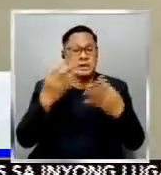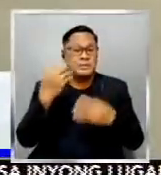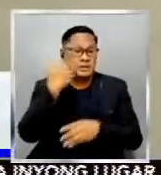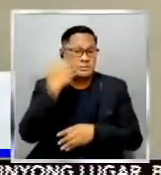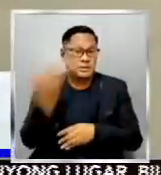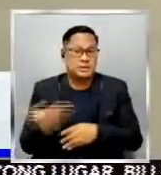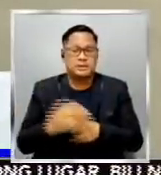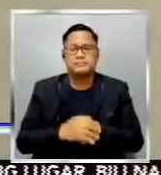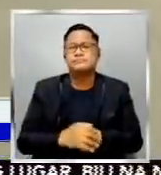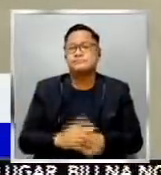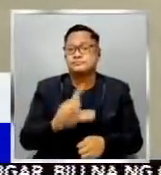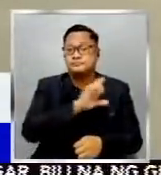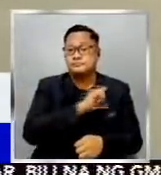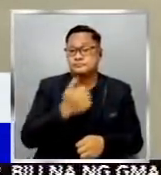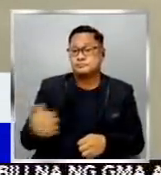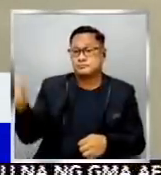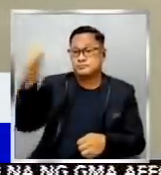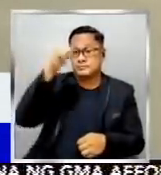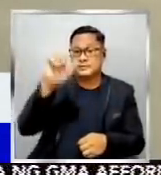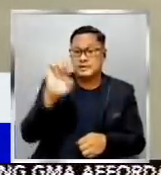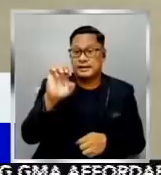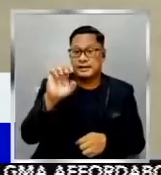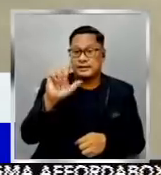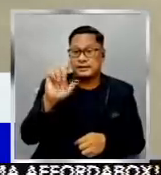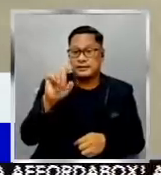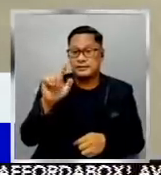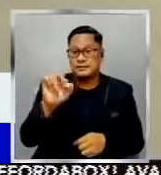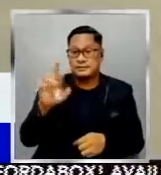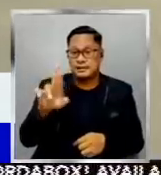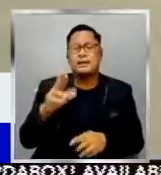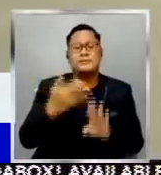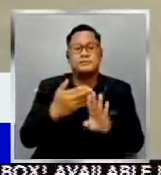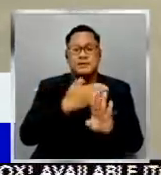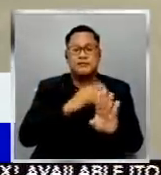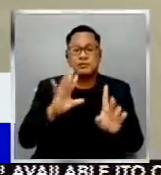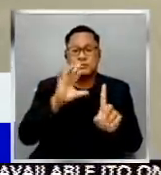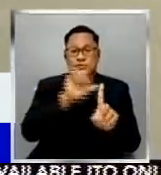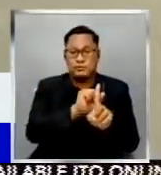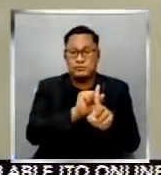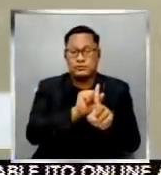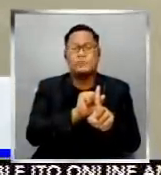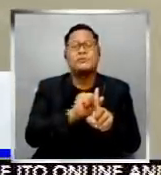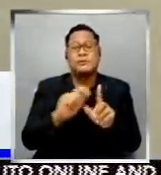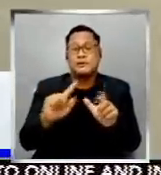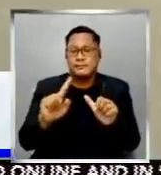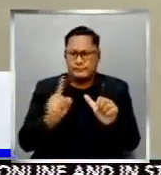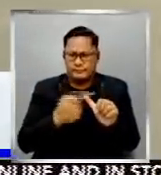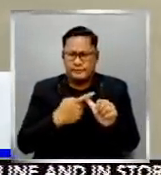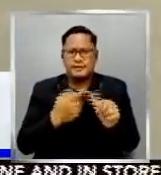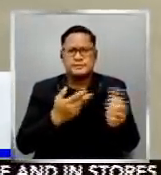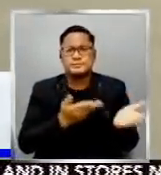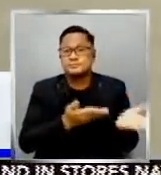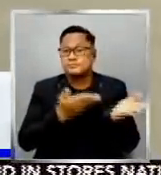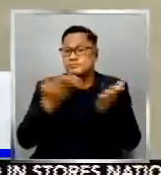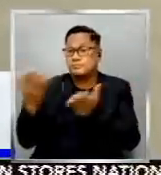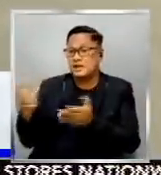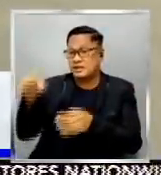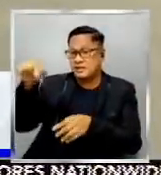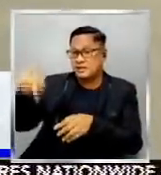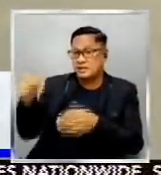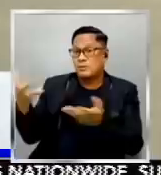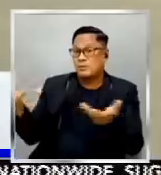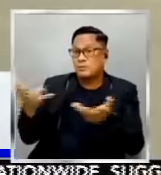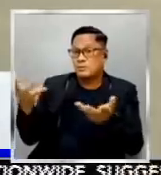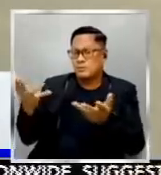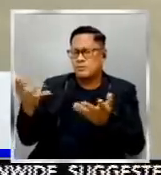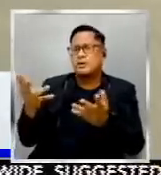General Eleazar ang mga unit commander na bago mang aresto ay siguraduhin munang may pagdadalhan sa kanila na masusunod ang physical distancing